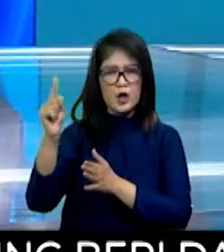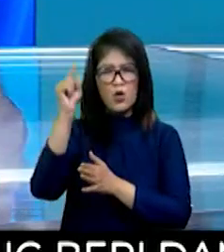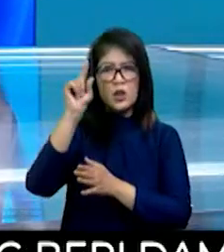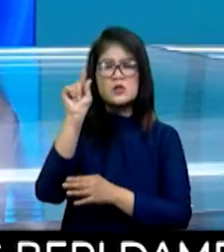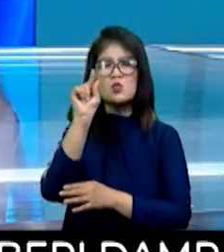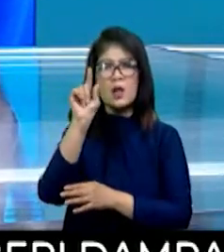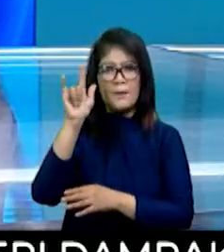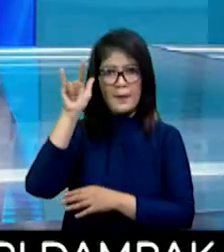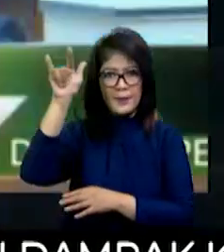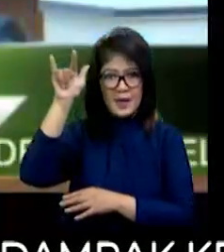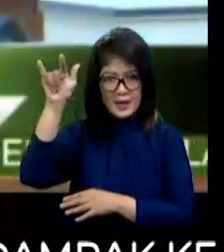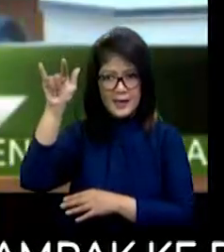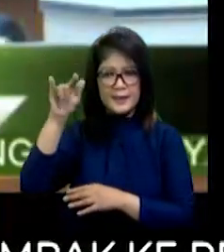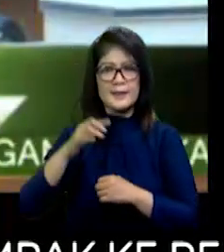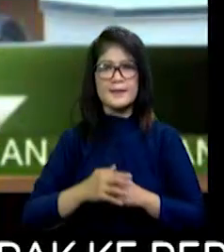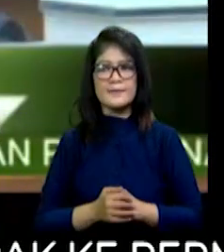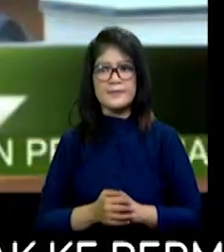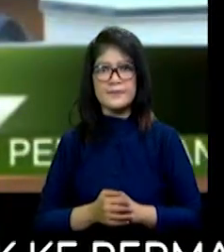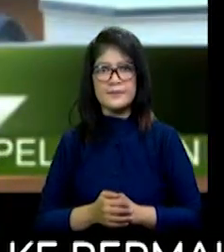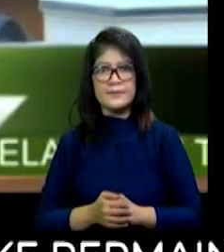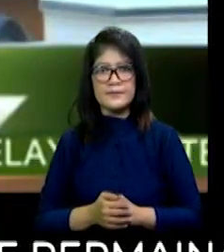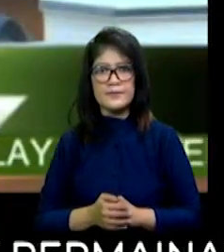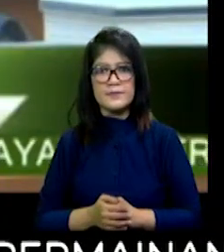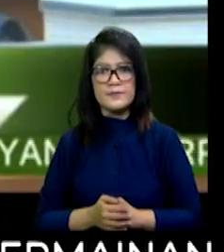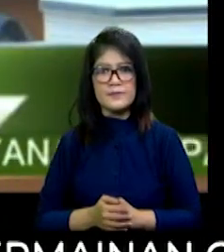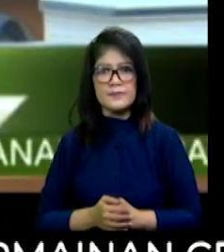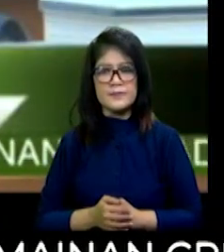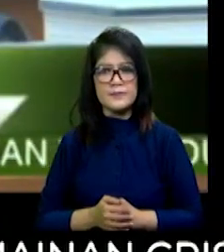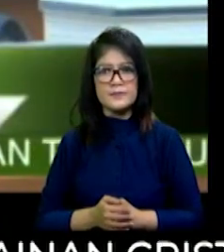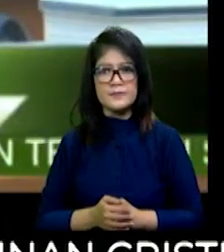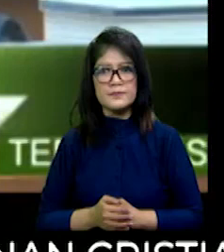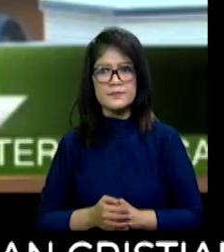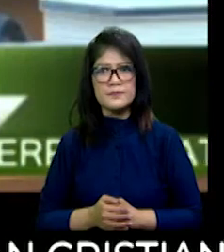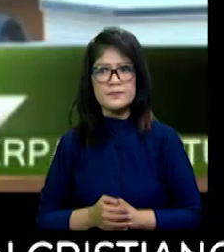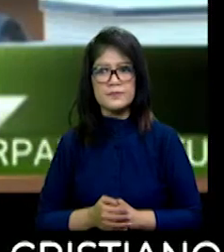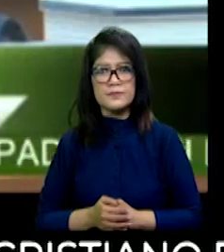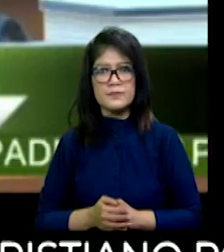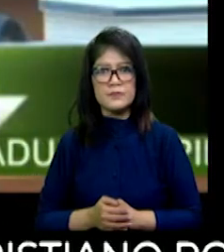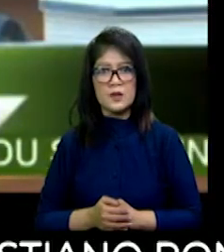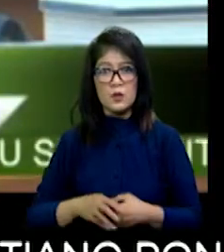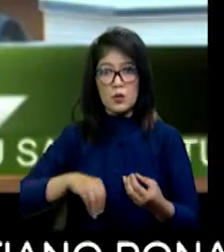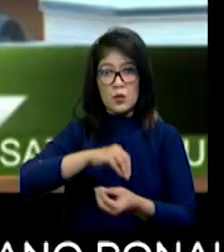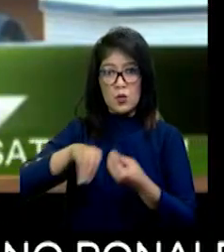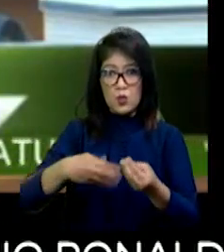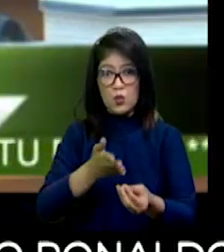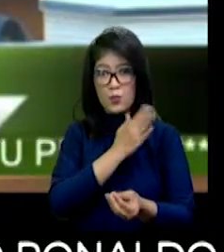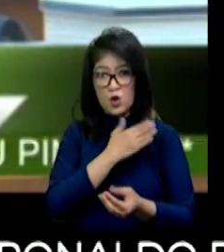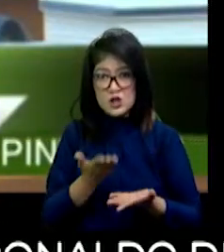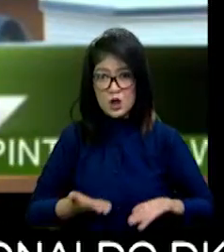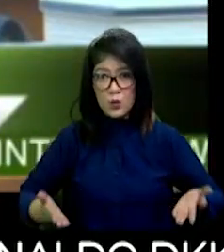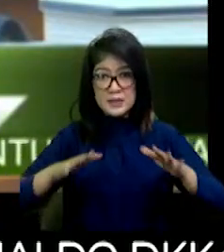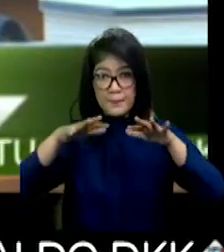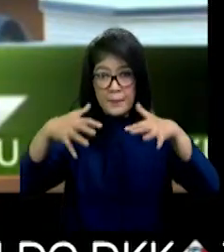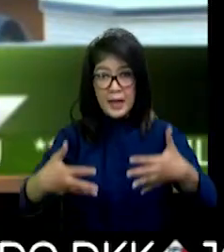diprioritaskan Kementerian Agama telah menyiapkan skenario yang penyelenggaran ibadah umroh di masa depan demi hanya jamaah yang berusia